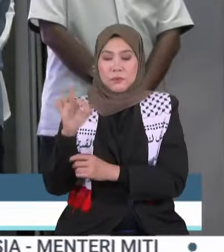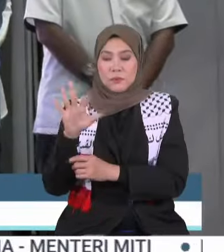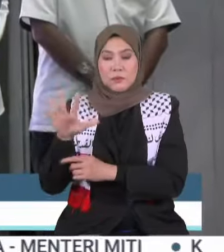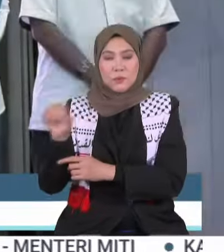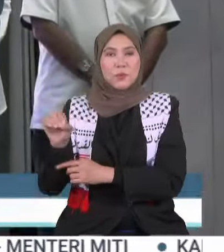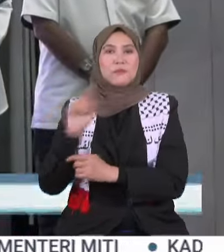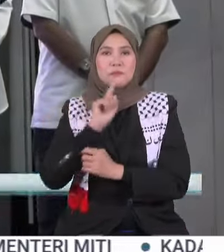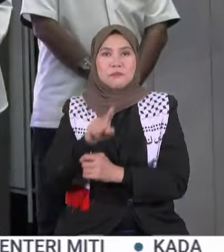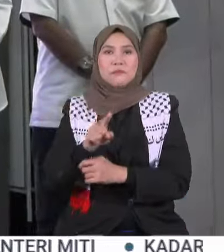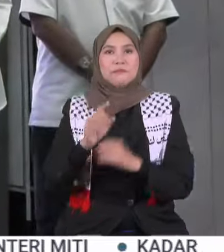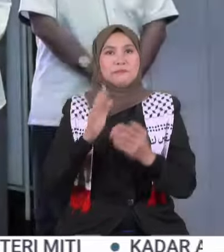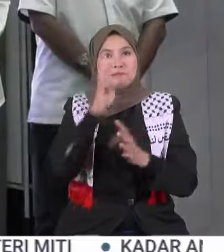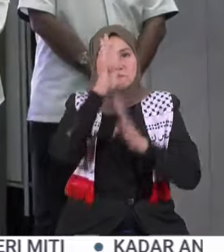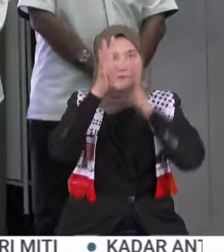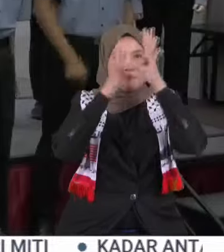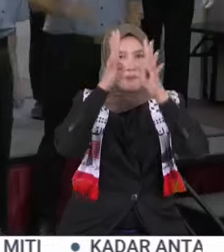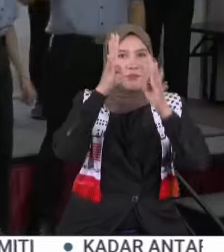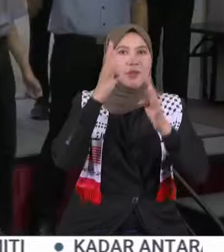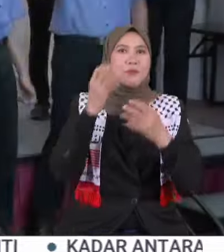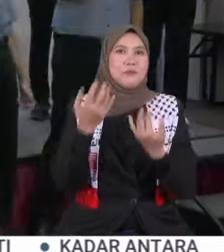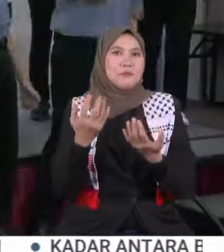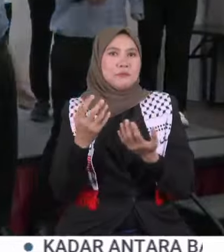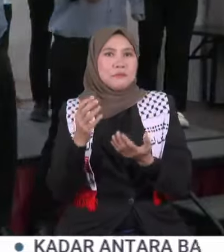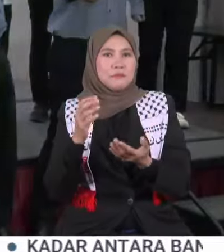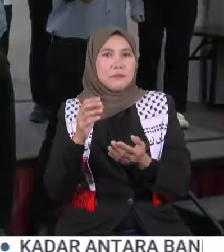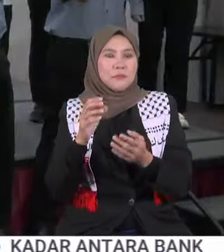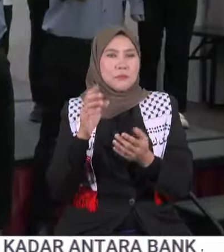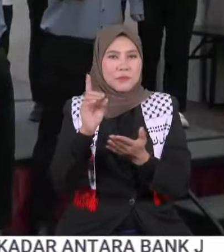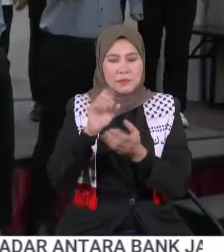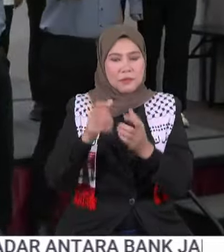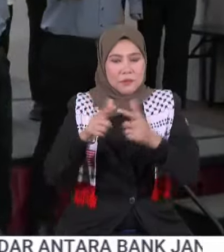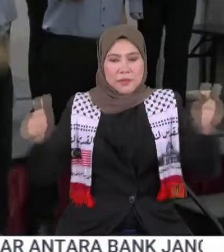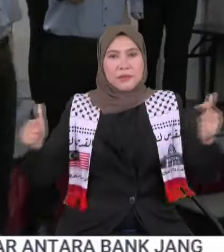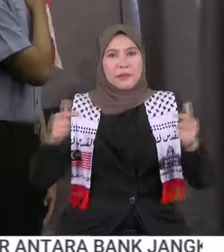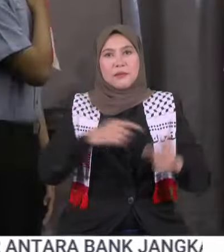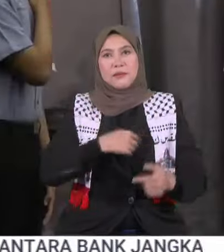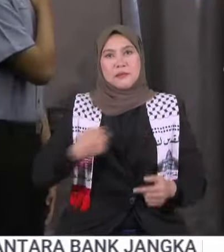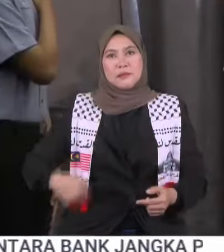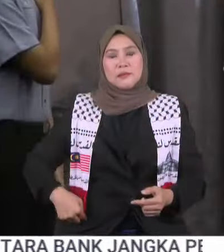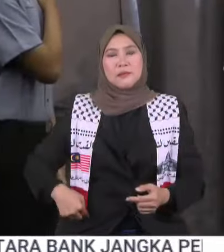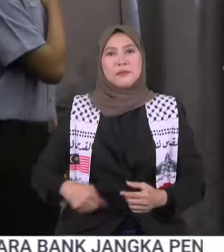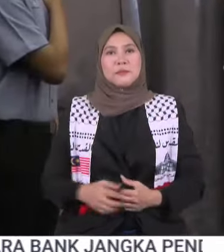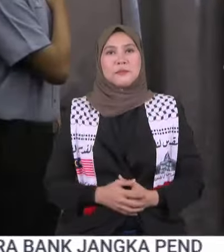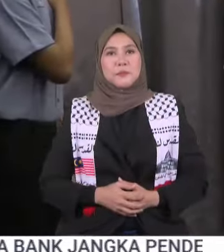dan inovasi terbesar dunia. Edisi tahun ini akan berlangsung 7 hari mulai 11 Mei ini.